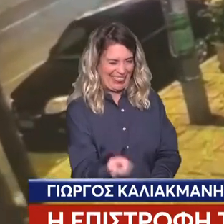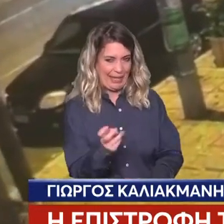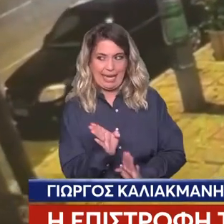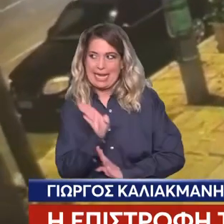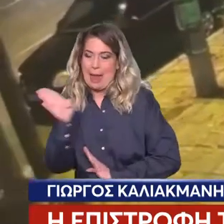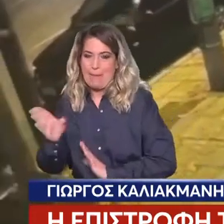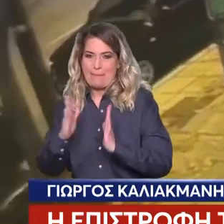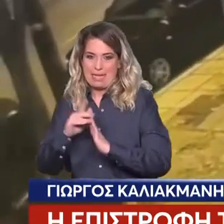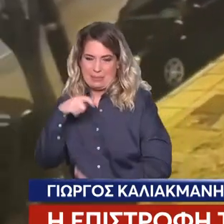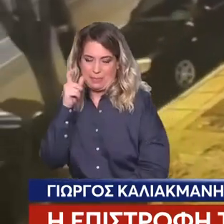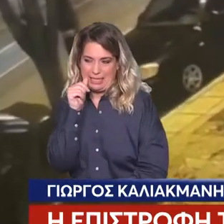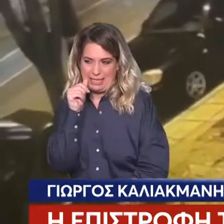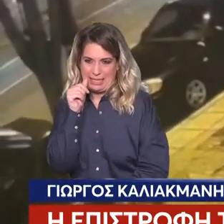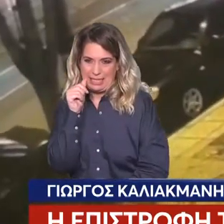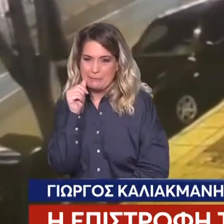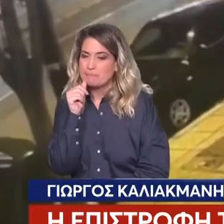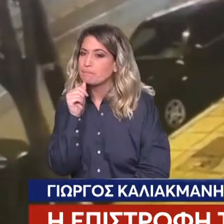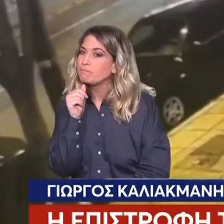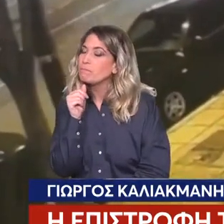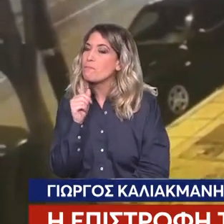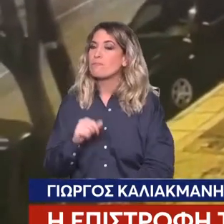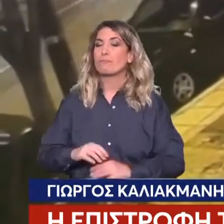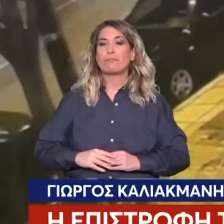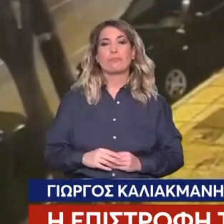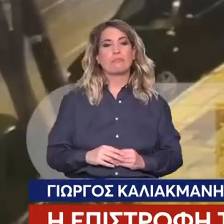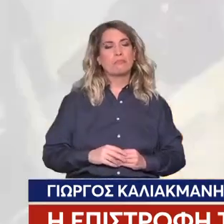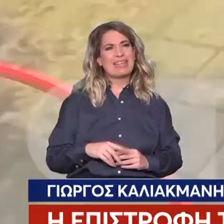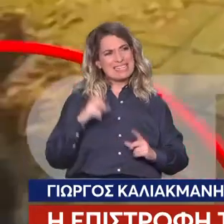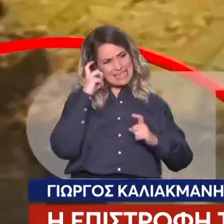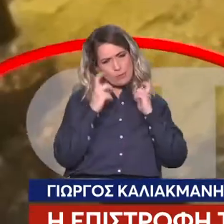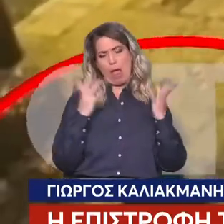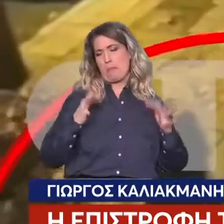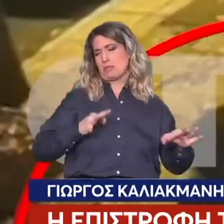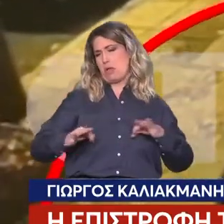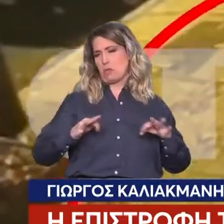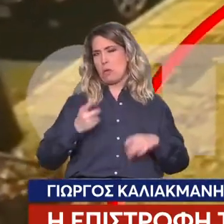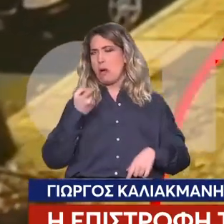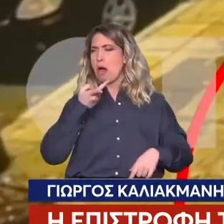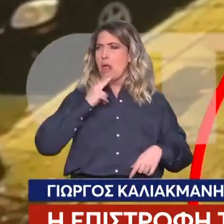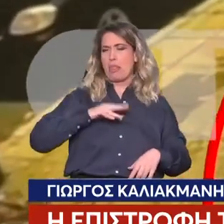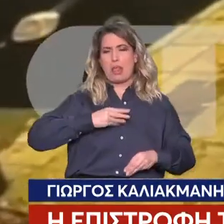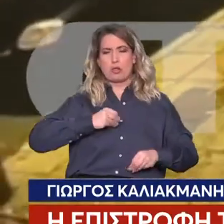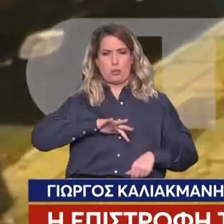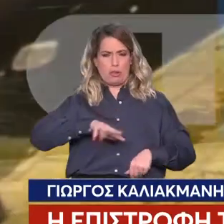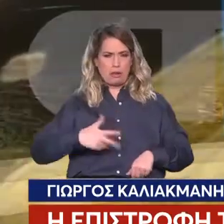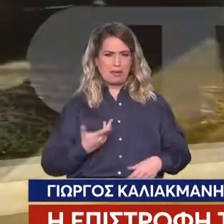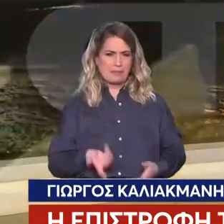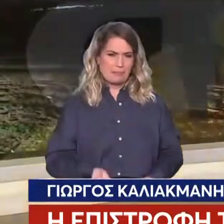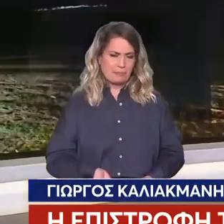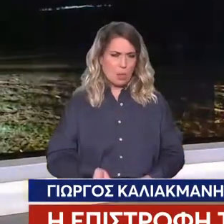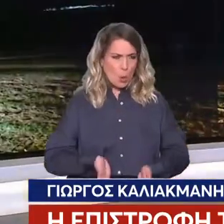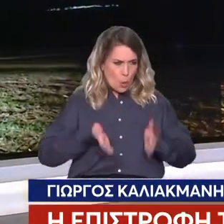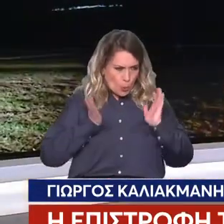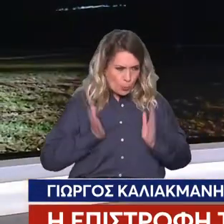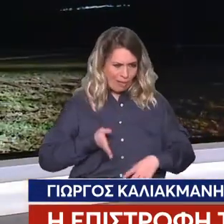καλά γνωρίζουμε όλοι μας πλέον ότι αν ήθελε να αφαιρέσει τα κλειδιά και να στείλει κάποιον ή να πάει ο ίδιος και να αφαιρέσει